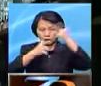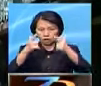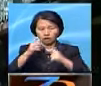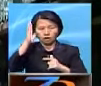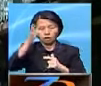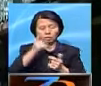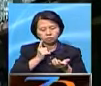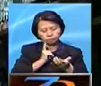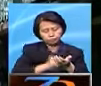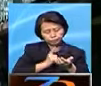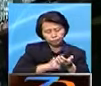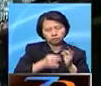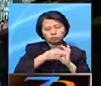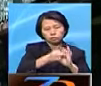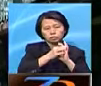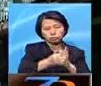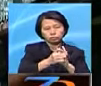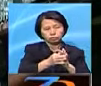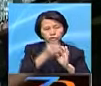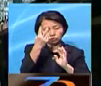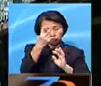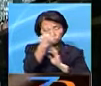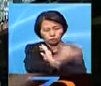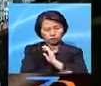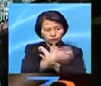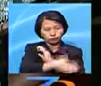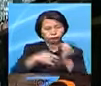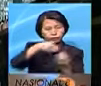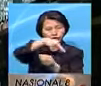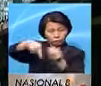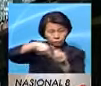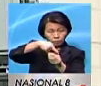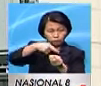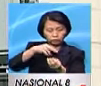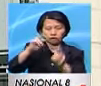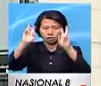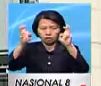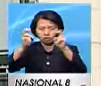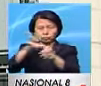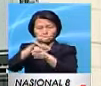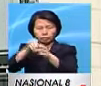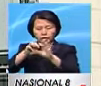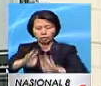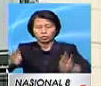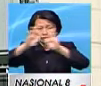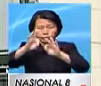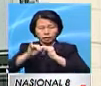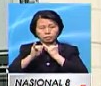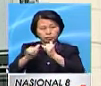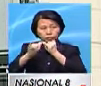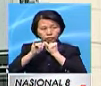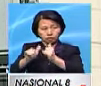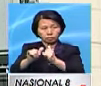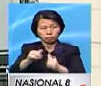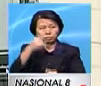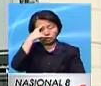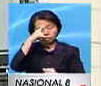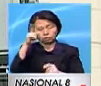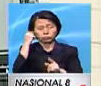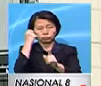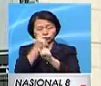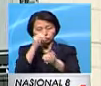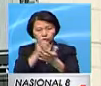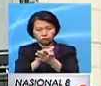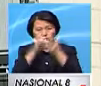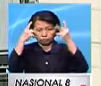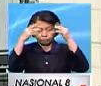hari kerjasama dua Hala KH Rantau dan isu membabitkan kepentingan bersama untuk tujuan itu Perdana